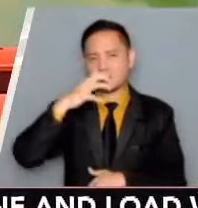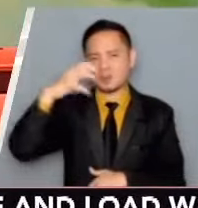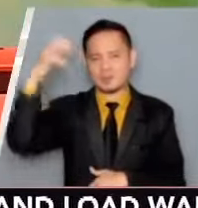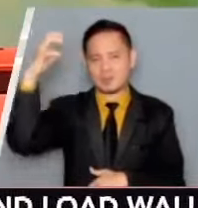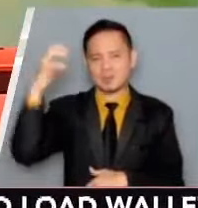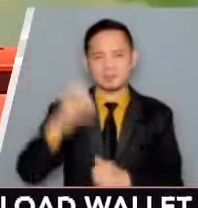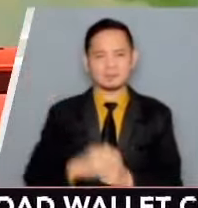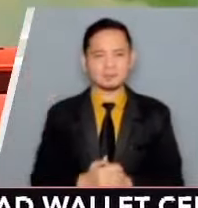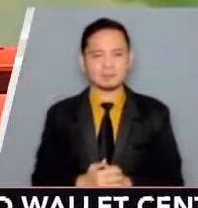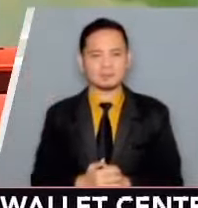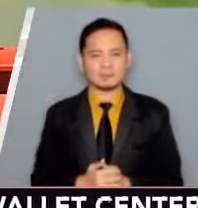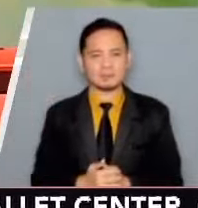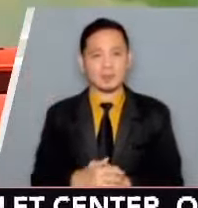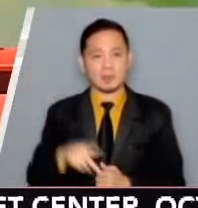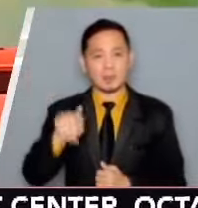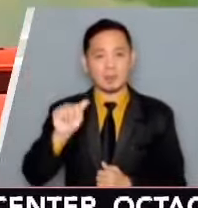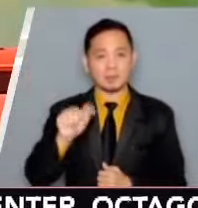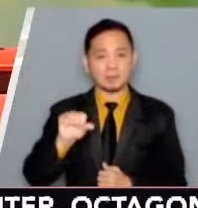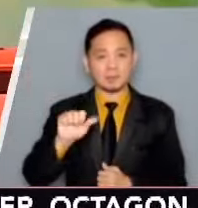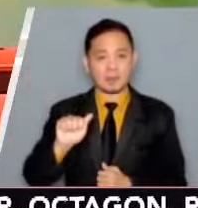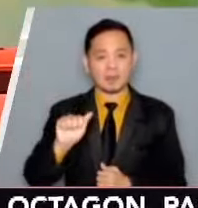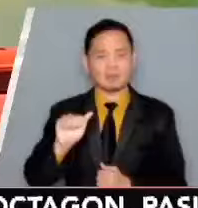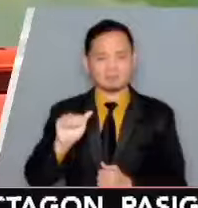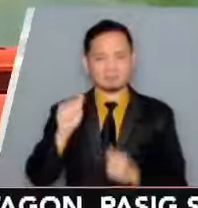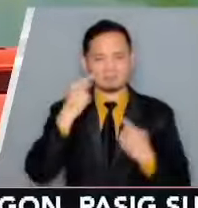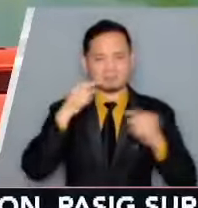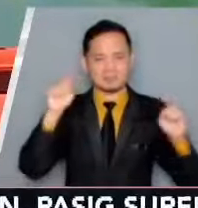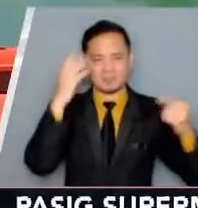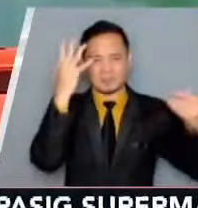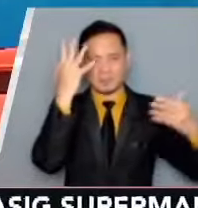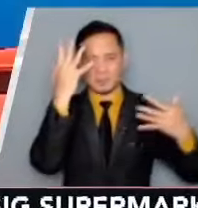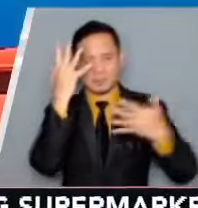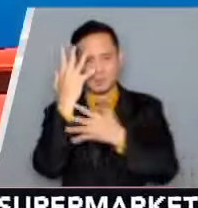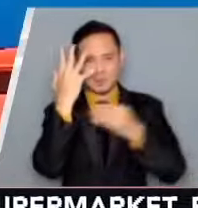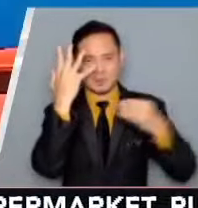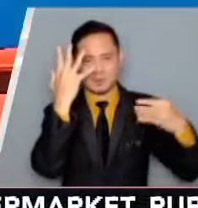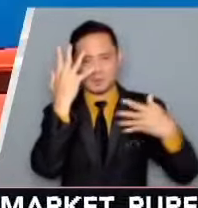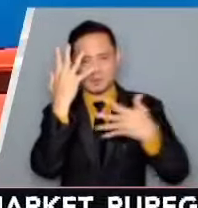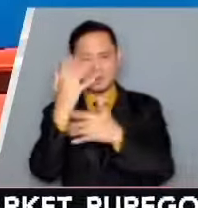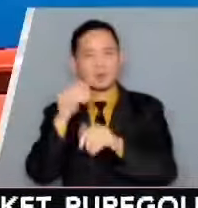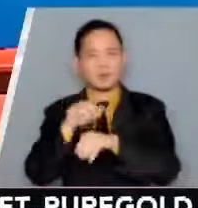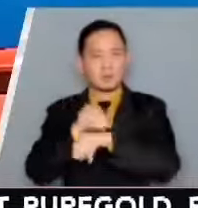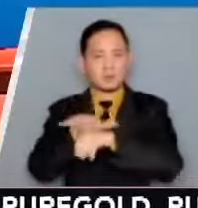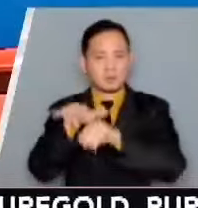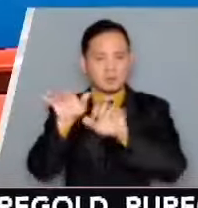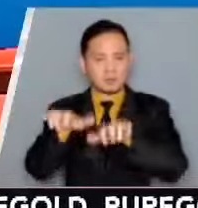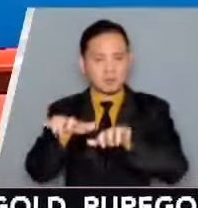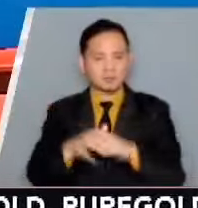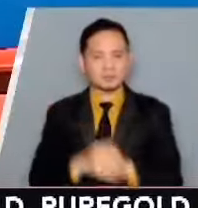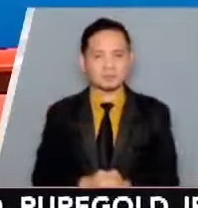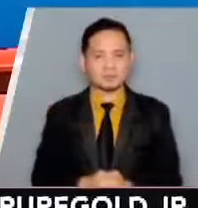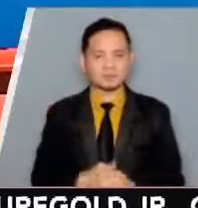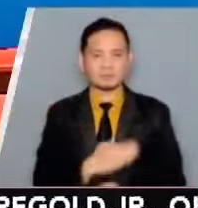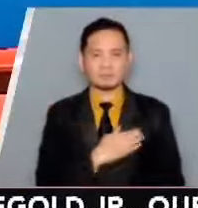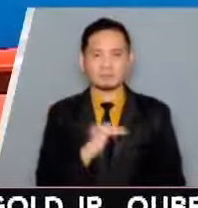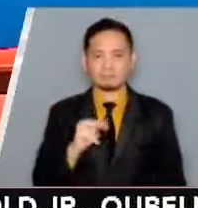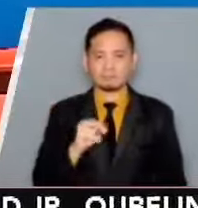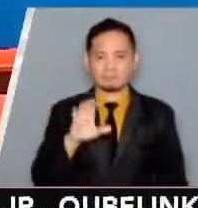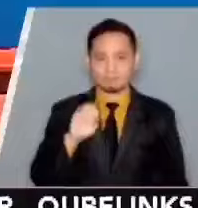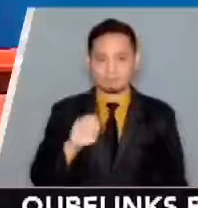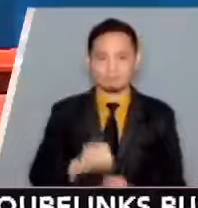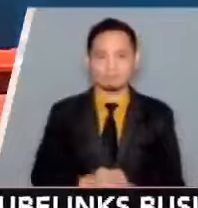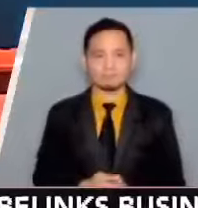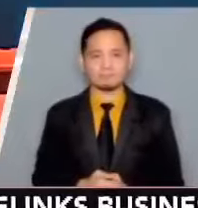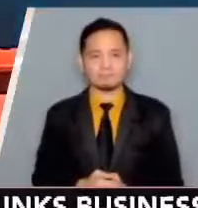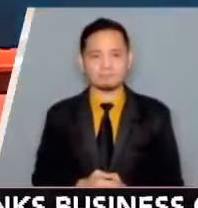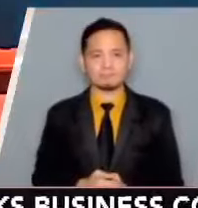Ayon sa PAGASA, easterlies pa rin po ang umiiral ngayon sa eastern section ng ating bansa. Ako po si Anzo Pertiera. Know